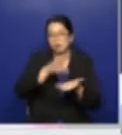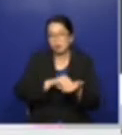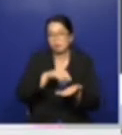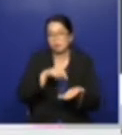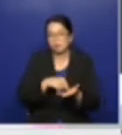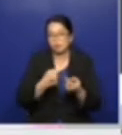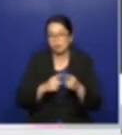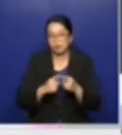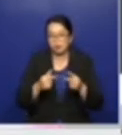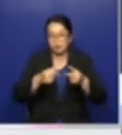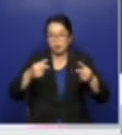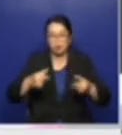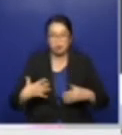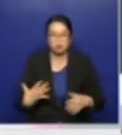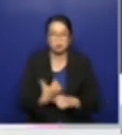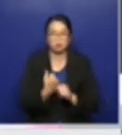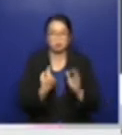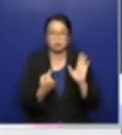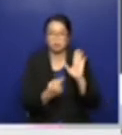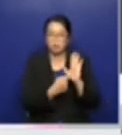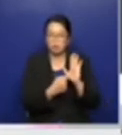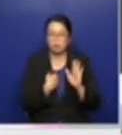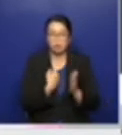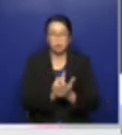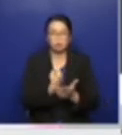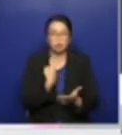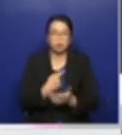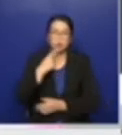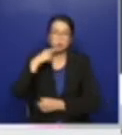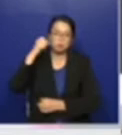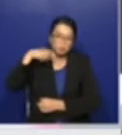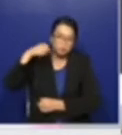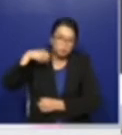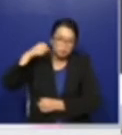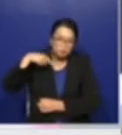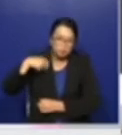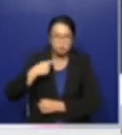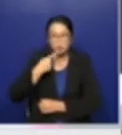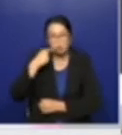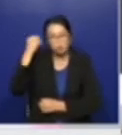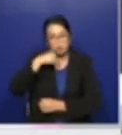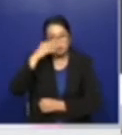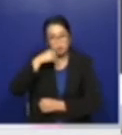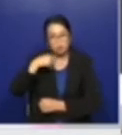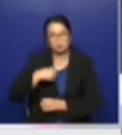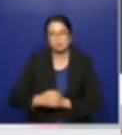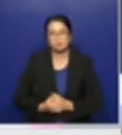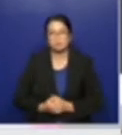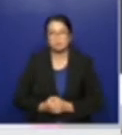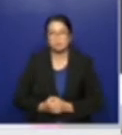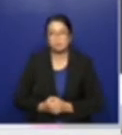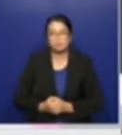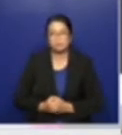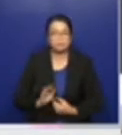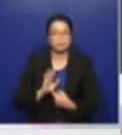ามารายงานเนี่ยผมเป็นผู้แทนพูดแล้วซ้ำแล้วซ้ำอีกในเรื่องเดิมเ